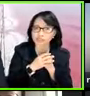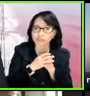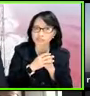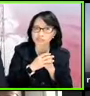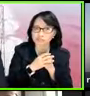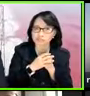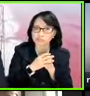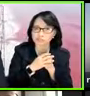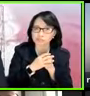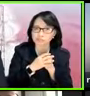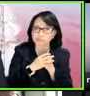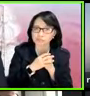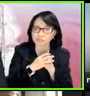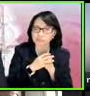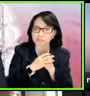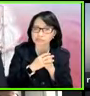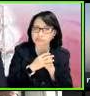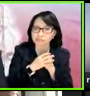non-yahudi